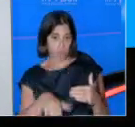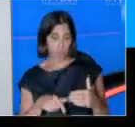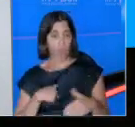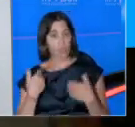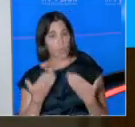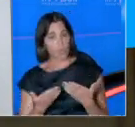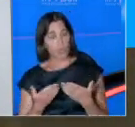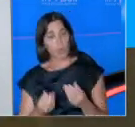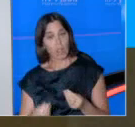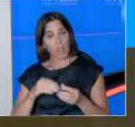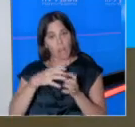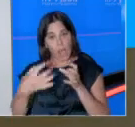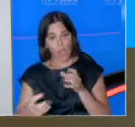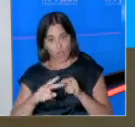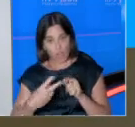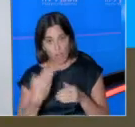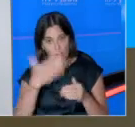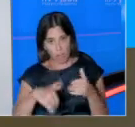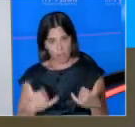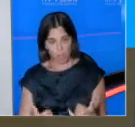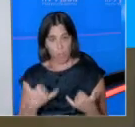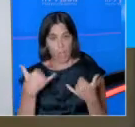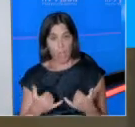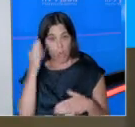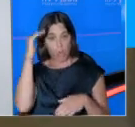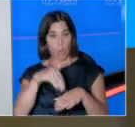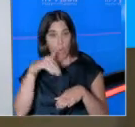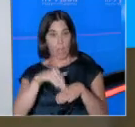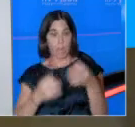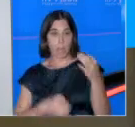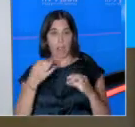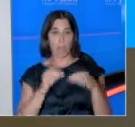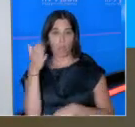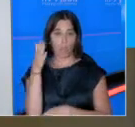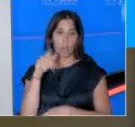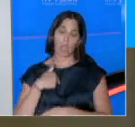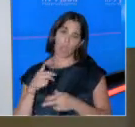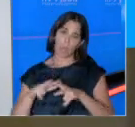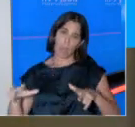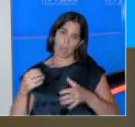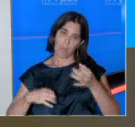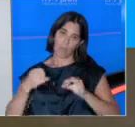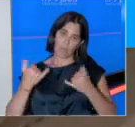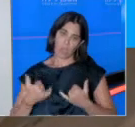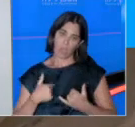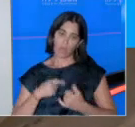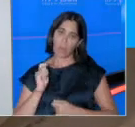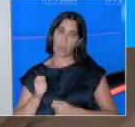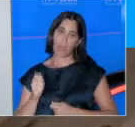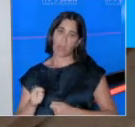שנייה והיא נגמרה היום, היום הודיע פרקליטות המדינה, גם בהתאם למצב המשפטי הקיים ולפסיקת בית